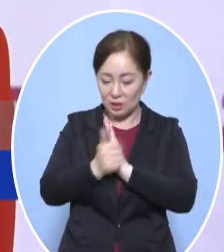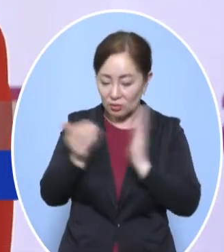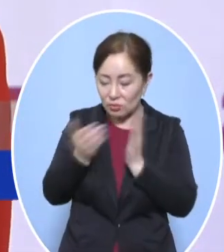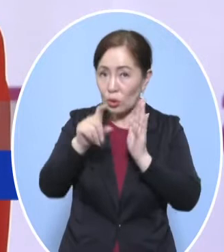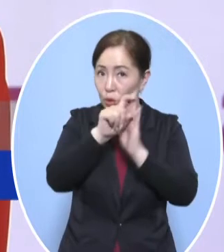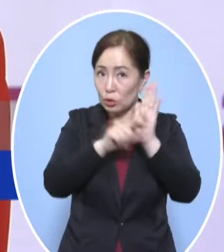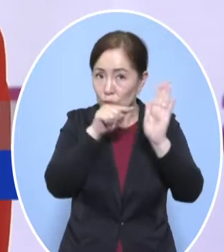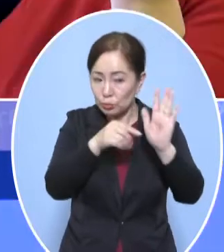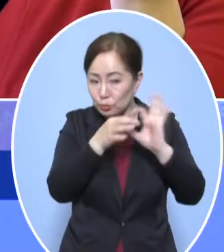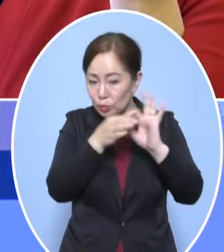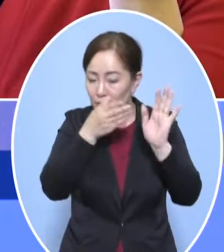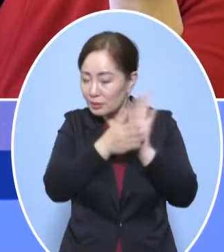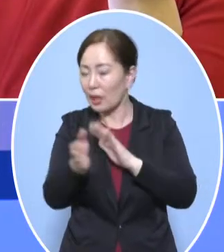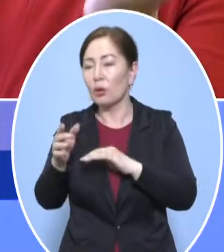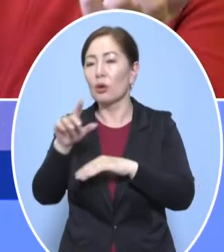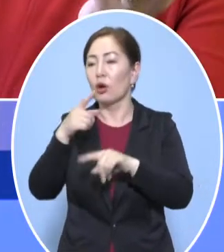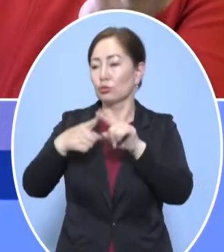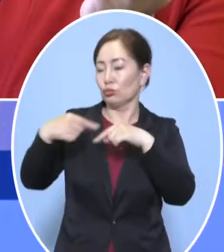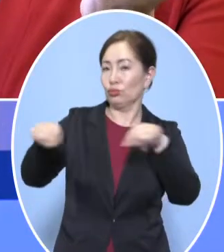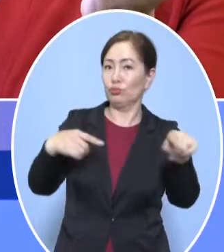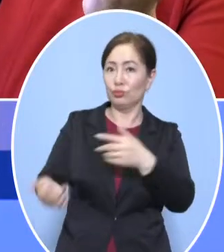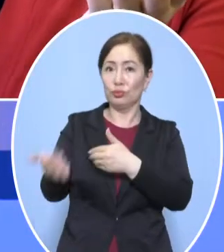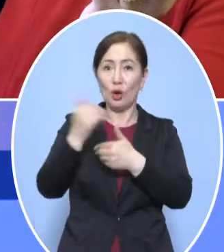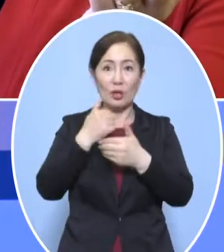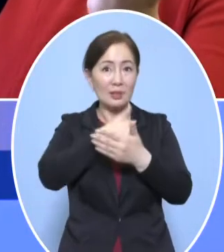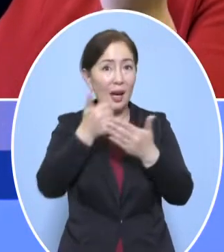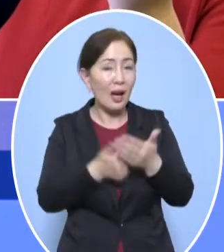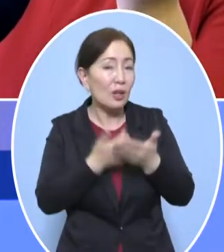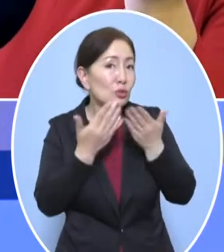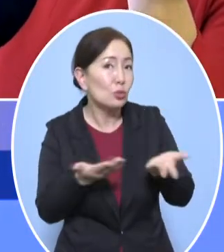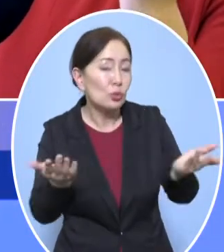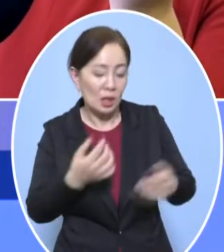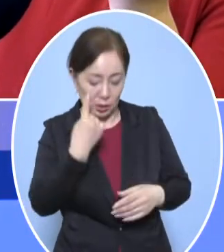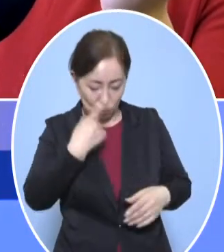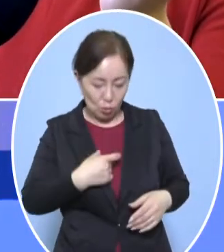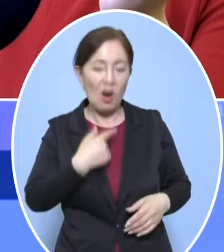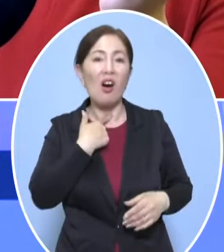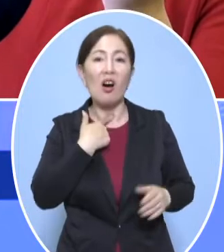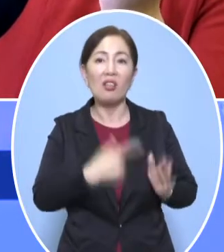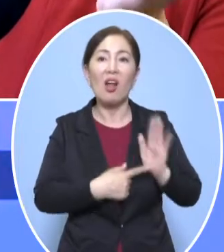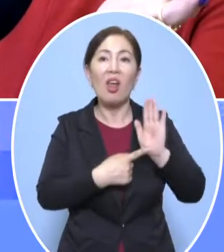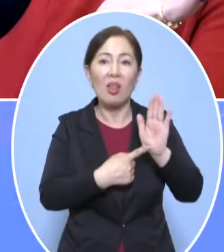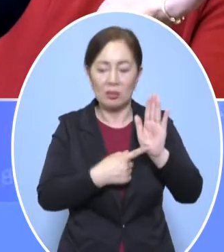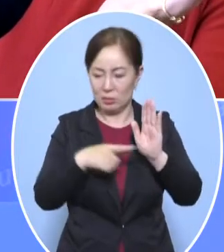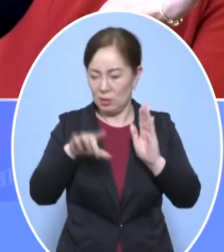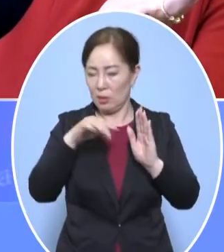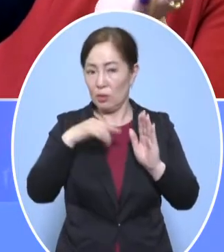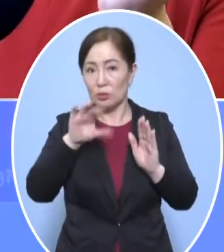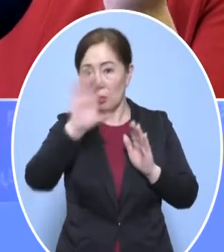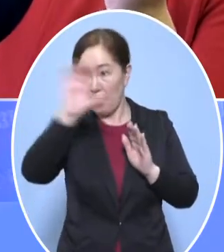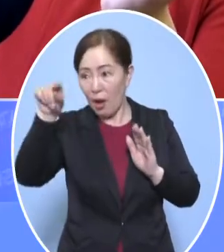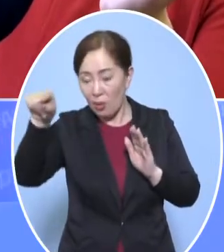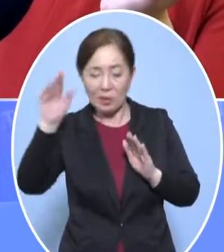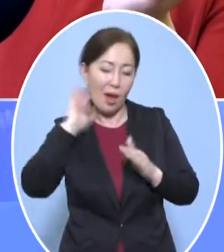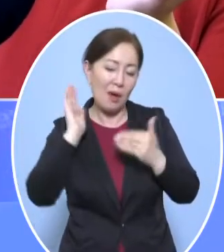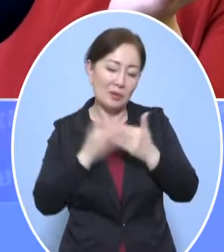хөтөлбөрийнхаа дагуу орон нутгийн оролцооныг одоо ингээд хангахтаа нэг одоо хүний дуу хоолой эргээд тэр байгууллагын